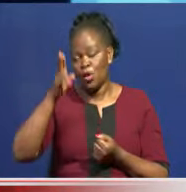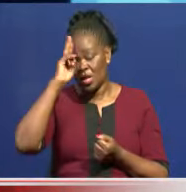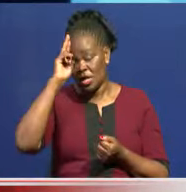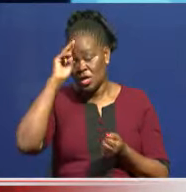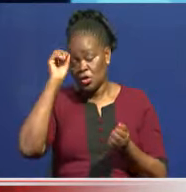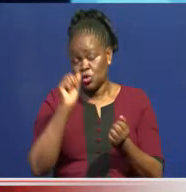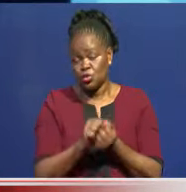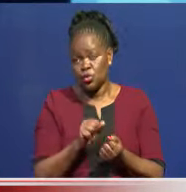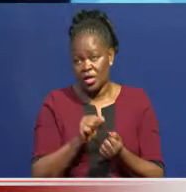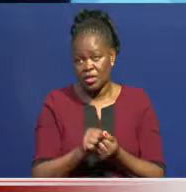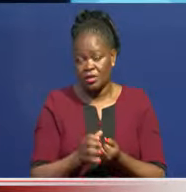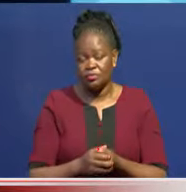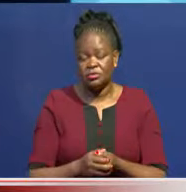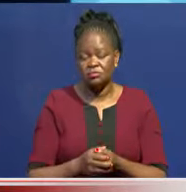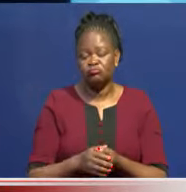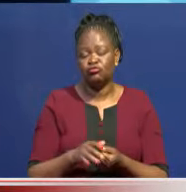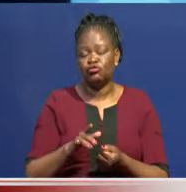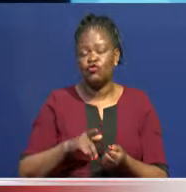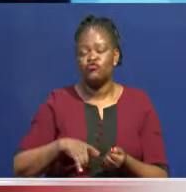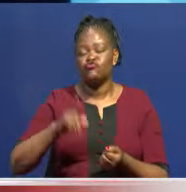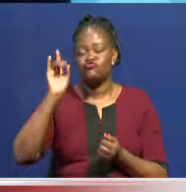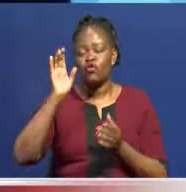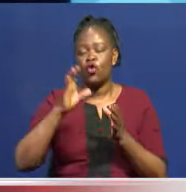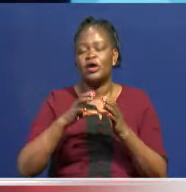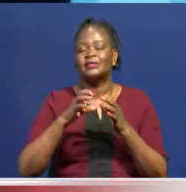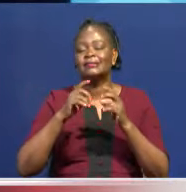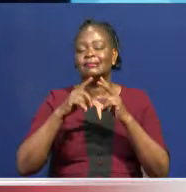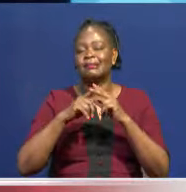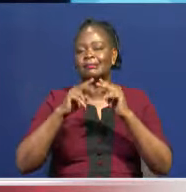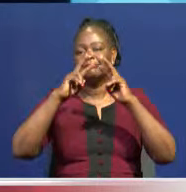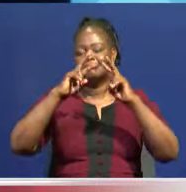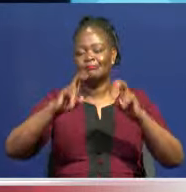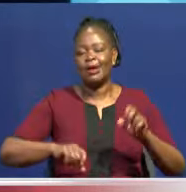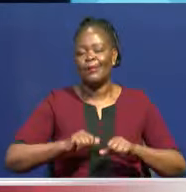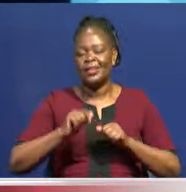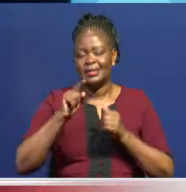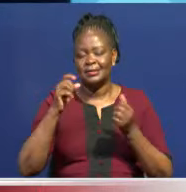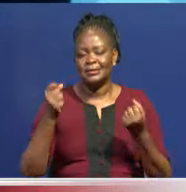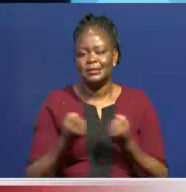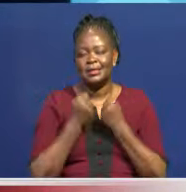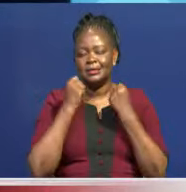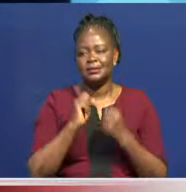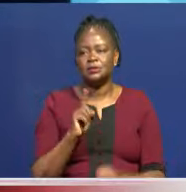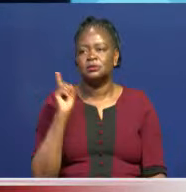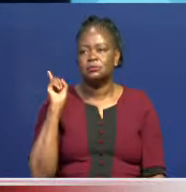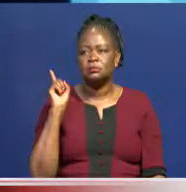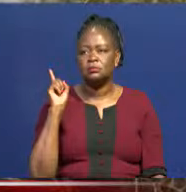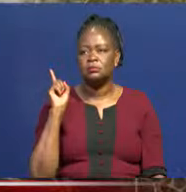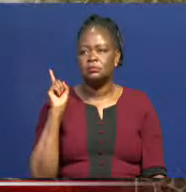halmashauri ya usafiri wa angani humu nchini wameanza uchunguzi kuhusiana na mkasa huo.